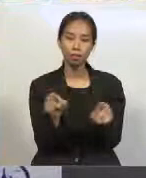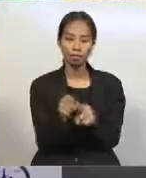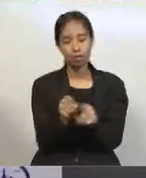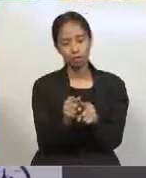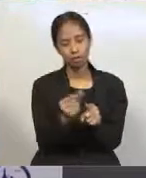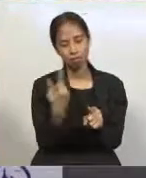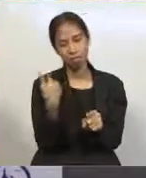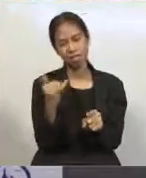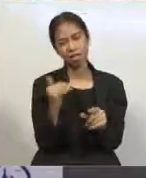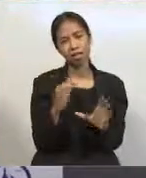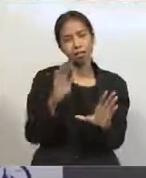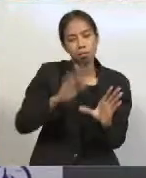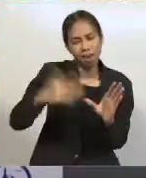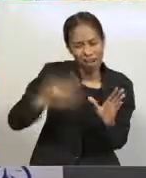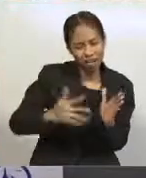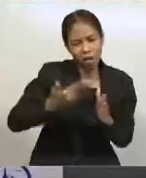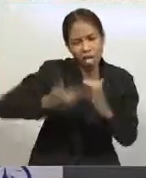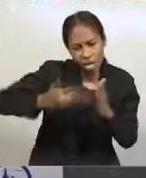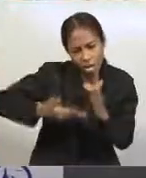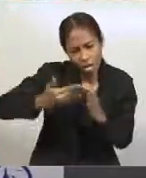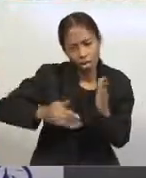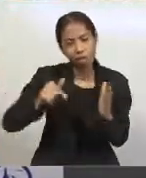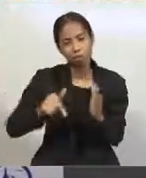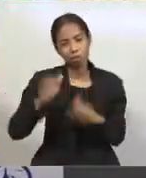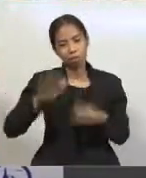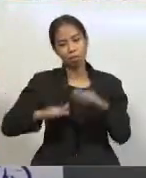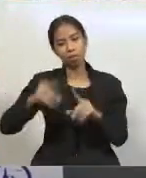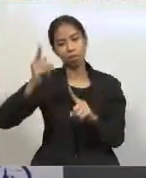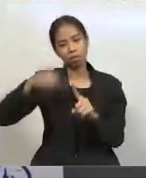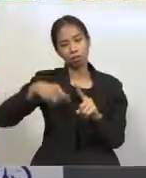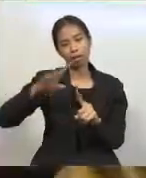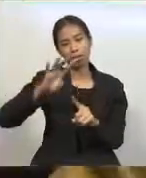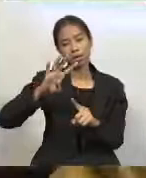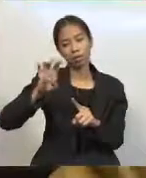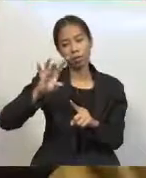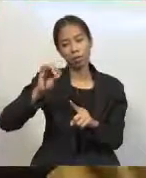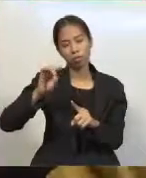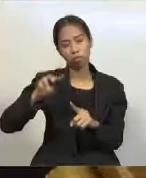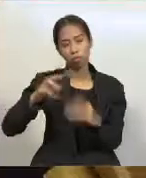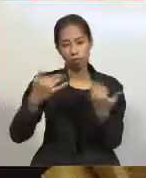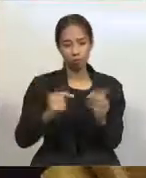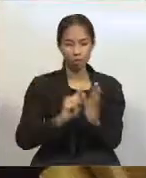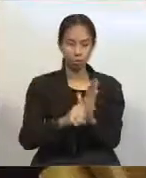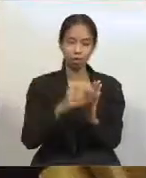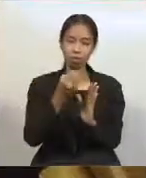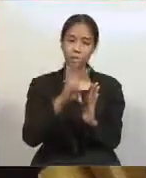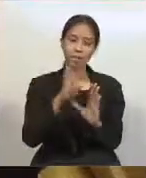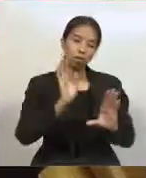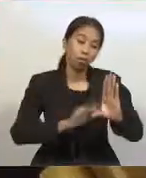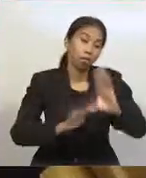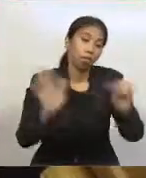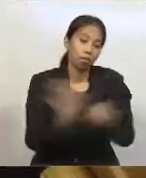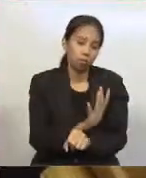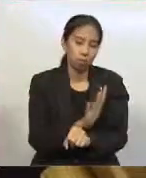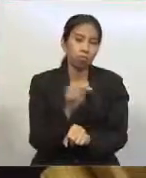ละวันที่ลงทะเบียนไม่ผ่านเนี่ยล่าสุดก็ประมาณ 1,482 สิทธิ์ใช้เวลา14นาทีเต็มแล้วนะคะเอ